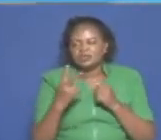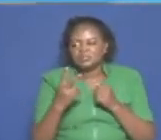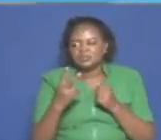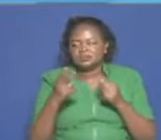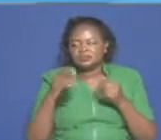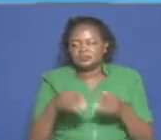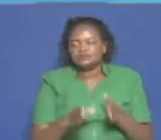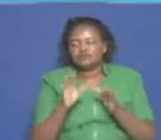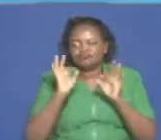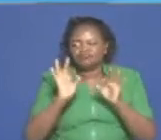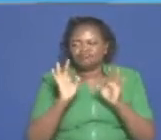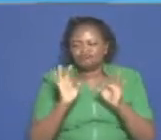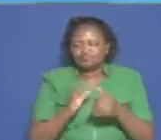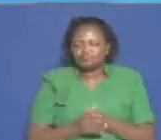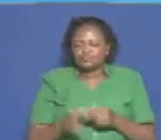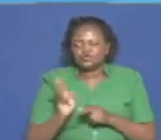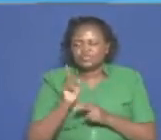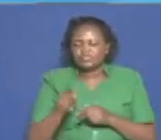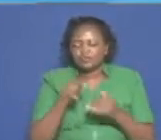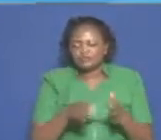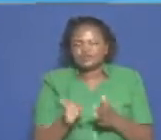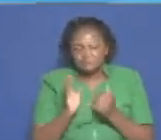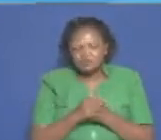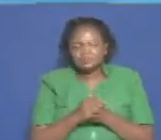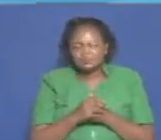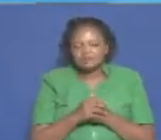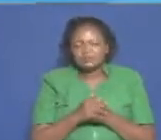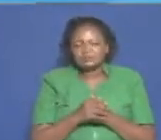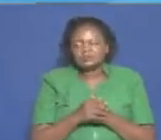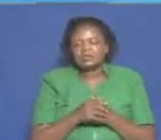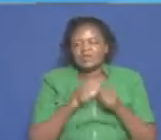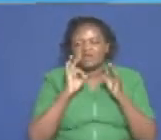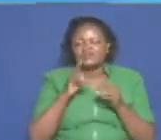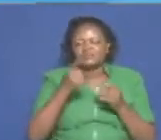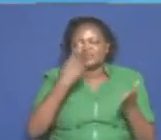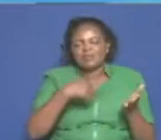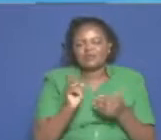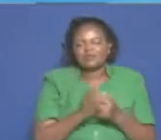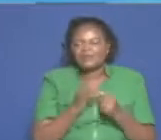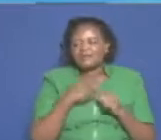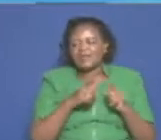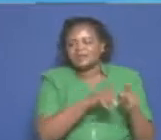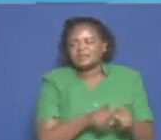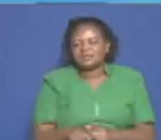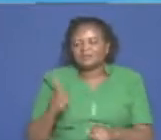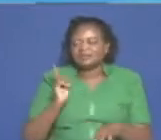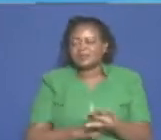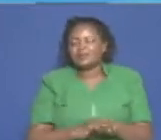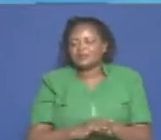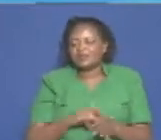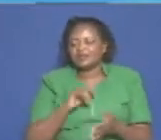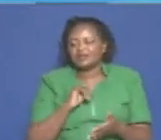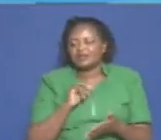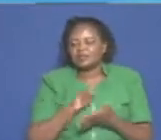nafasi murwa kutumia muda huu kama mswada huu utapitishwa. Lakini pia unajua kwamba vile